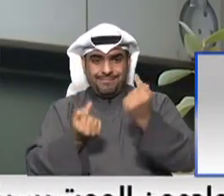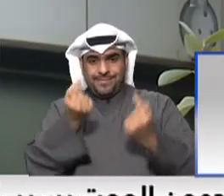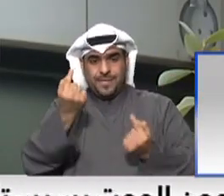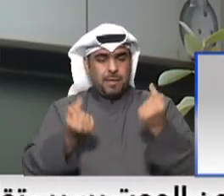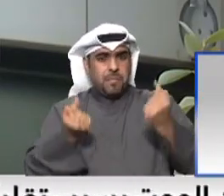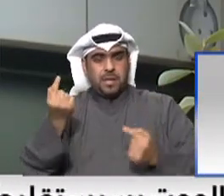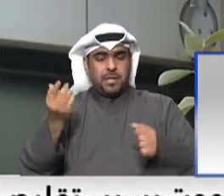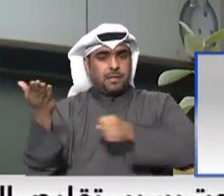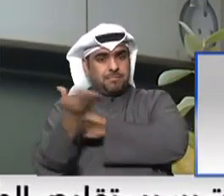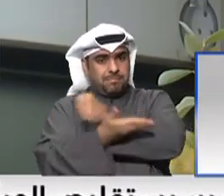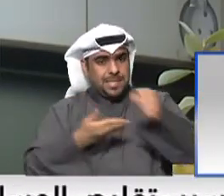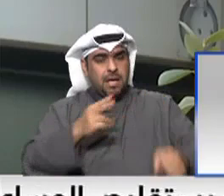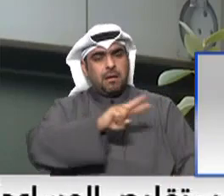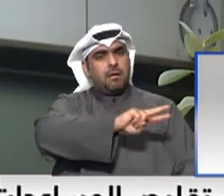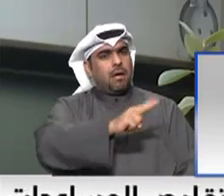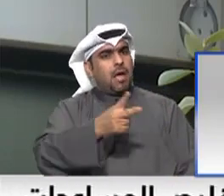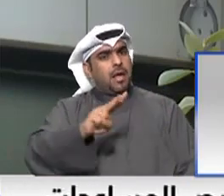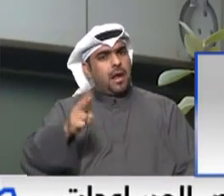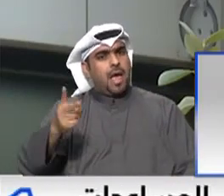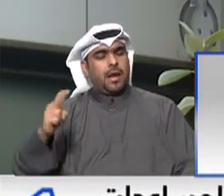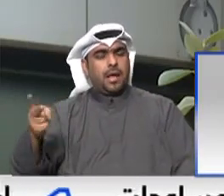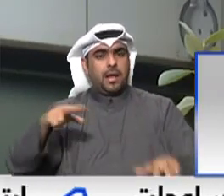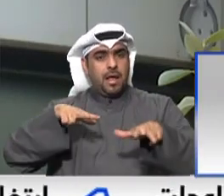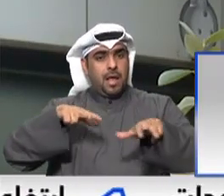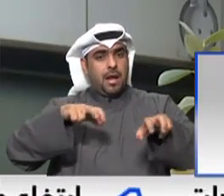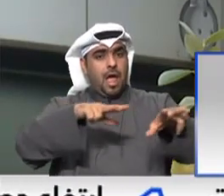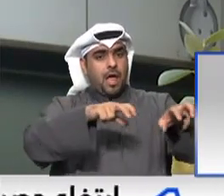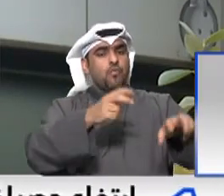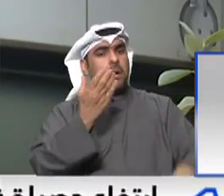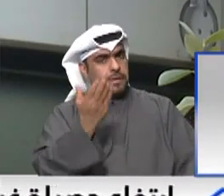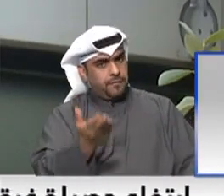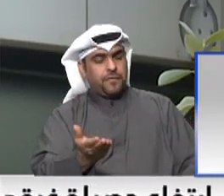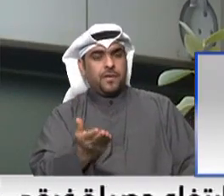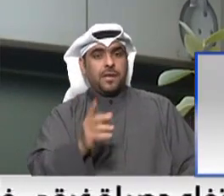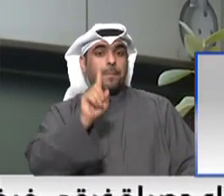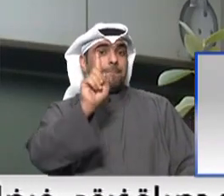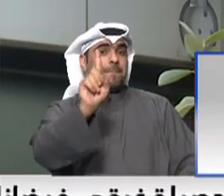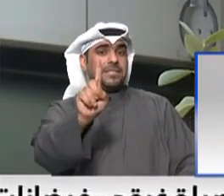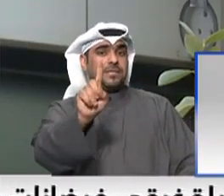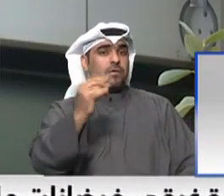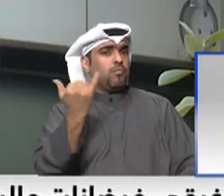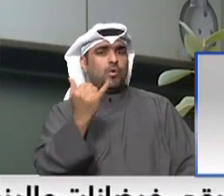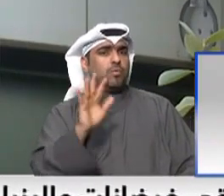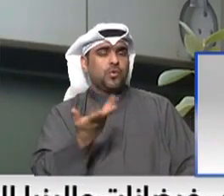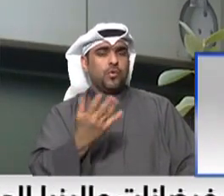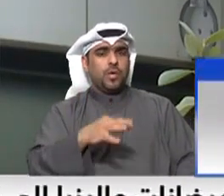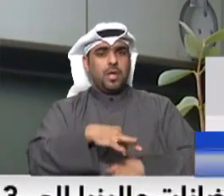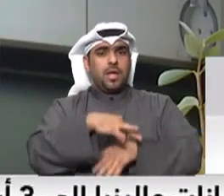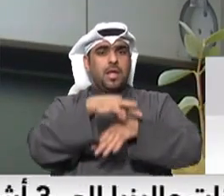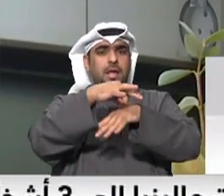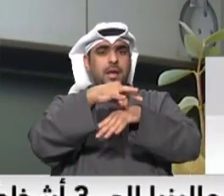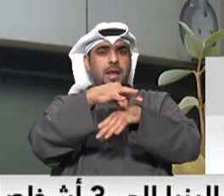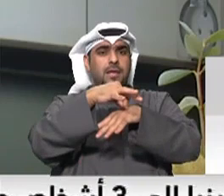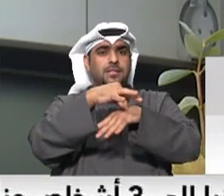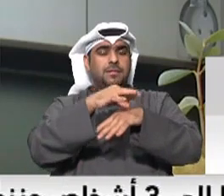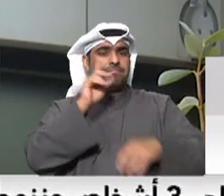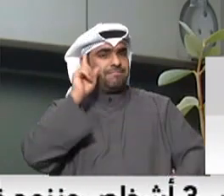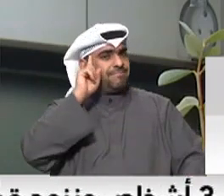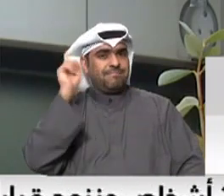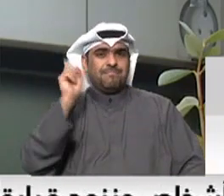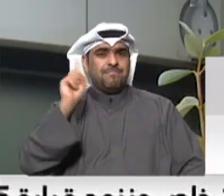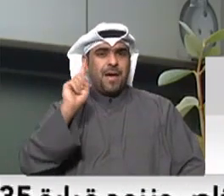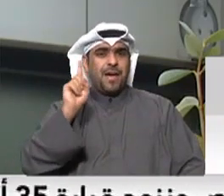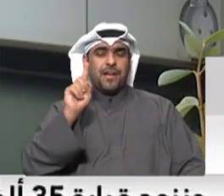البريه لكن اللي قاعد نشوفه ان الناس ما عندها الوعي الكافي انها تحافظ او تلاحظ هذا الجمال